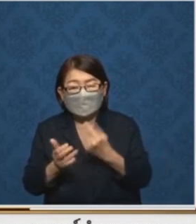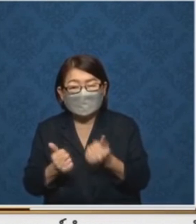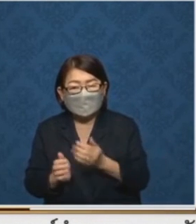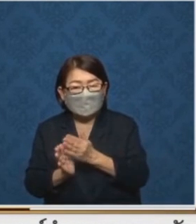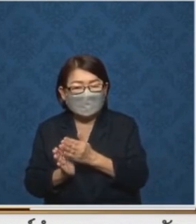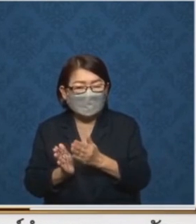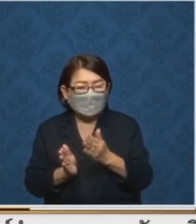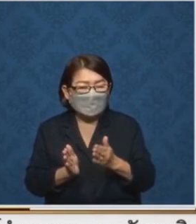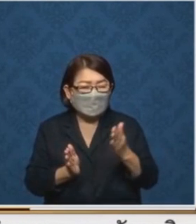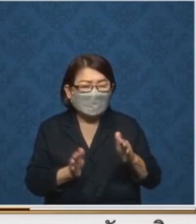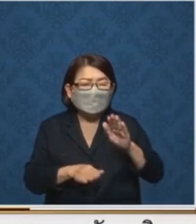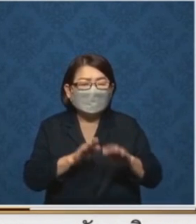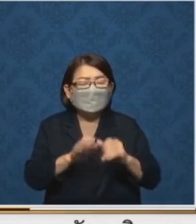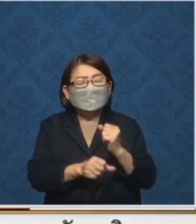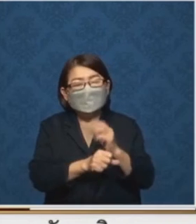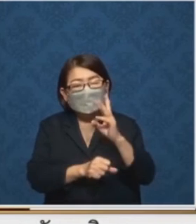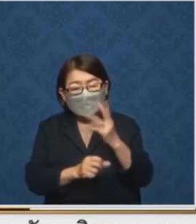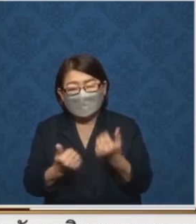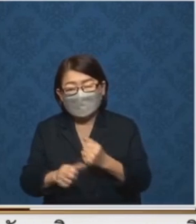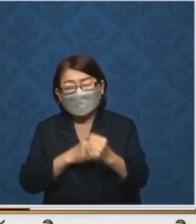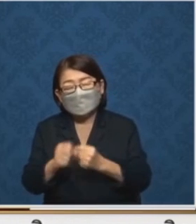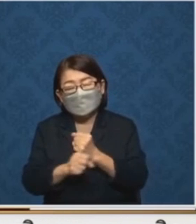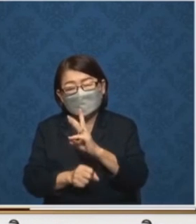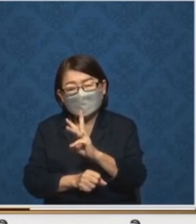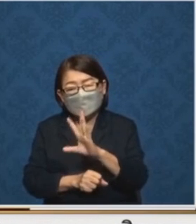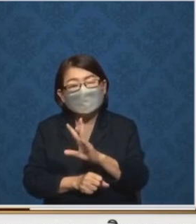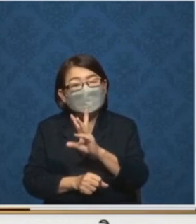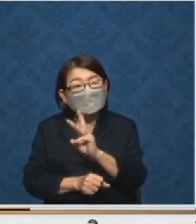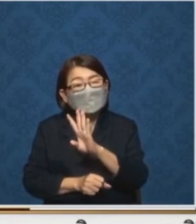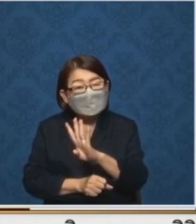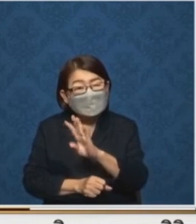ับผมห aspirate ศัยไม่คดสไล้ระนะครั ชัด Ochie ออก